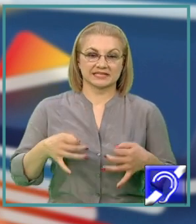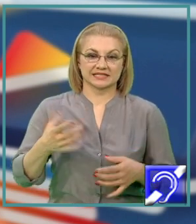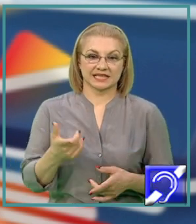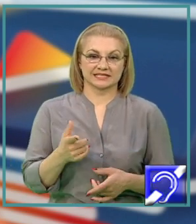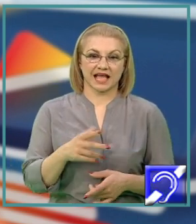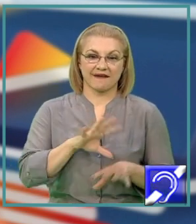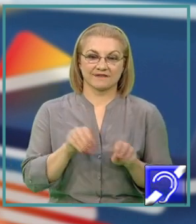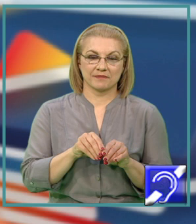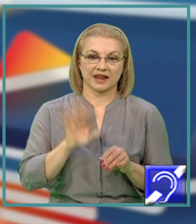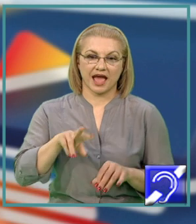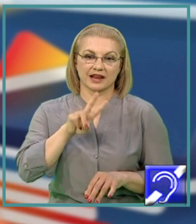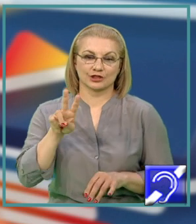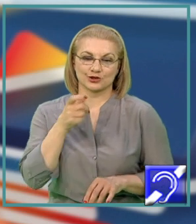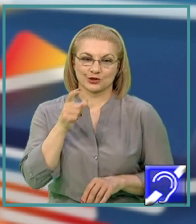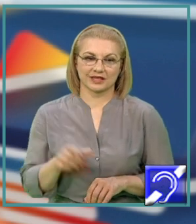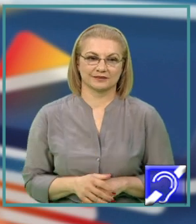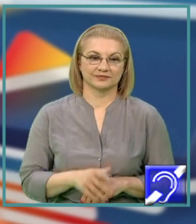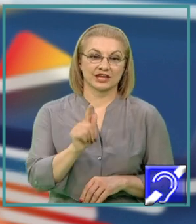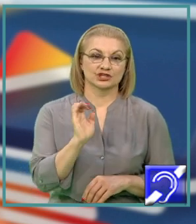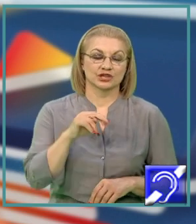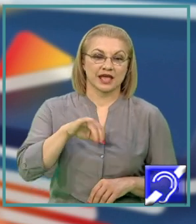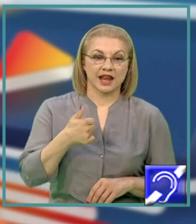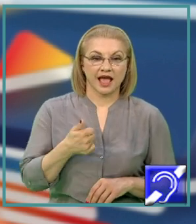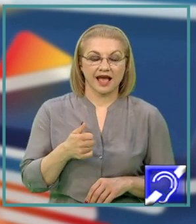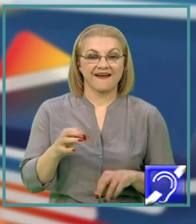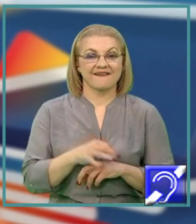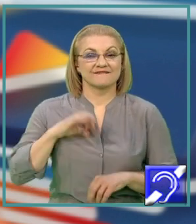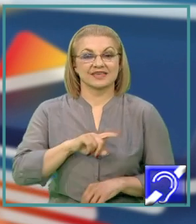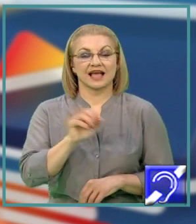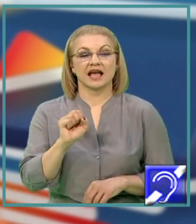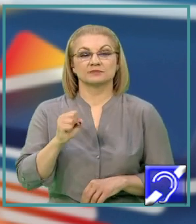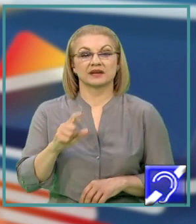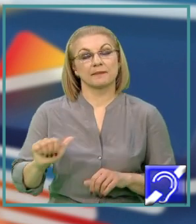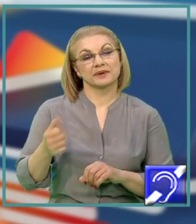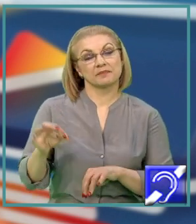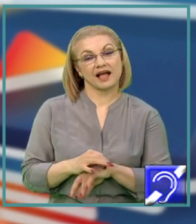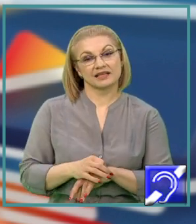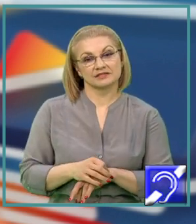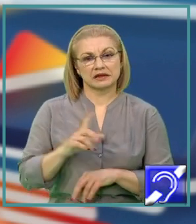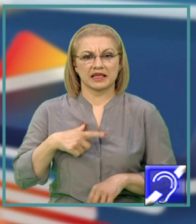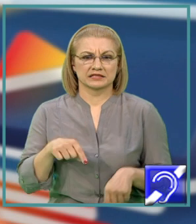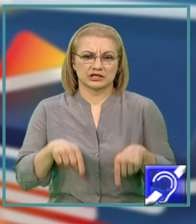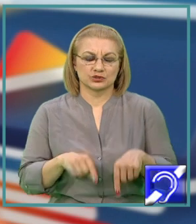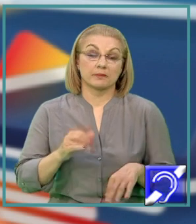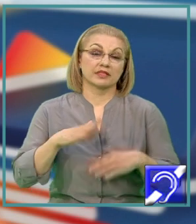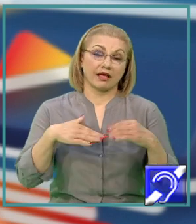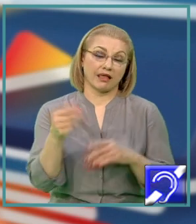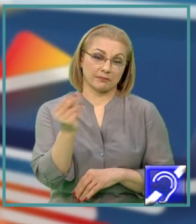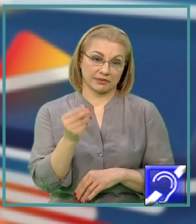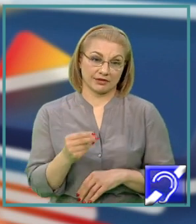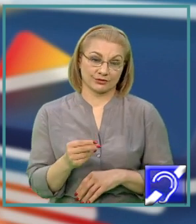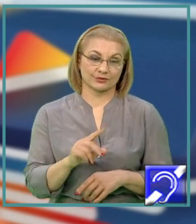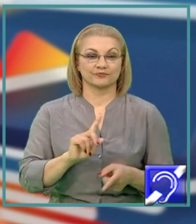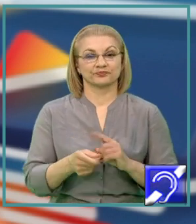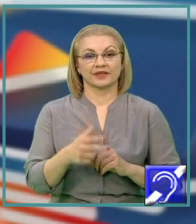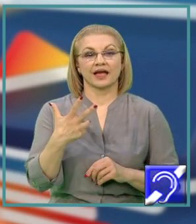ani. Gena, fica lui Spirache din prima căsătorie, șchioapă și talentată la pictură.